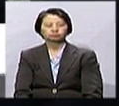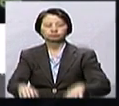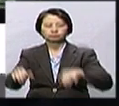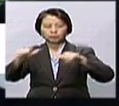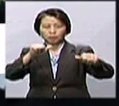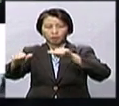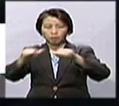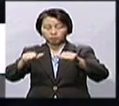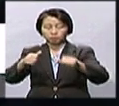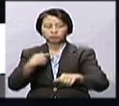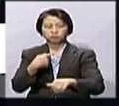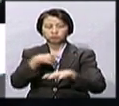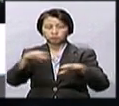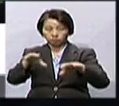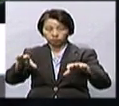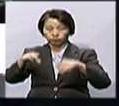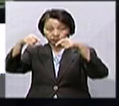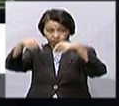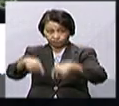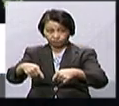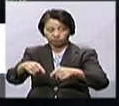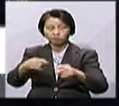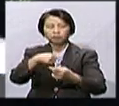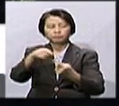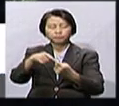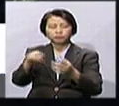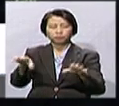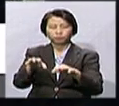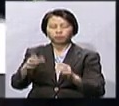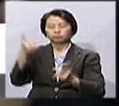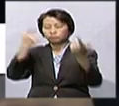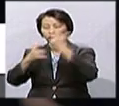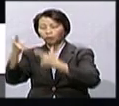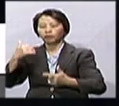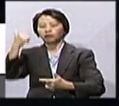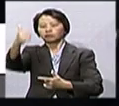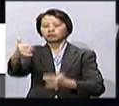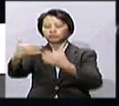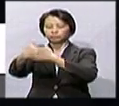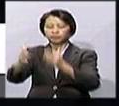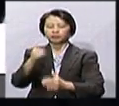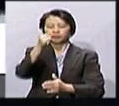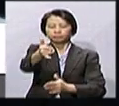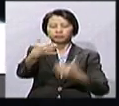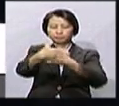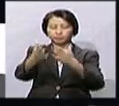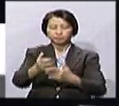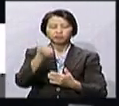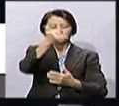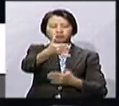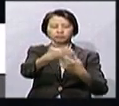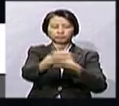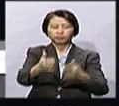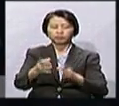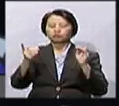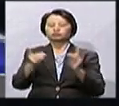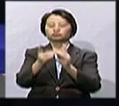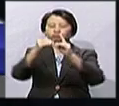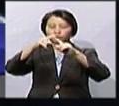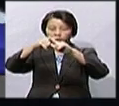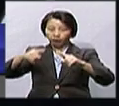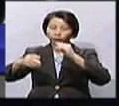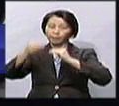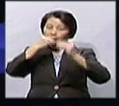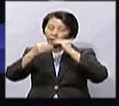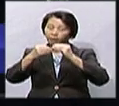Aktiviti-aktiviti yang kita lakukan di sini, apabila kita buat lawatan silaturahim, kita pergi bilik ke bilik, kita berjumpa di tempat dewan makan.